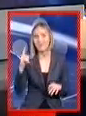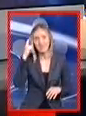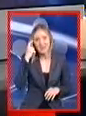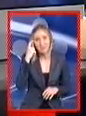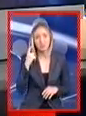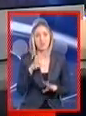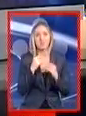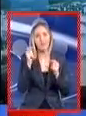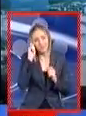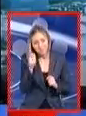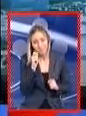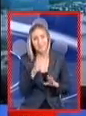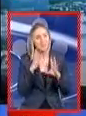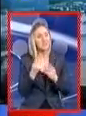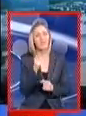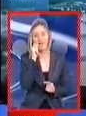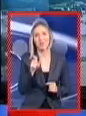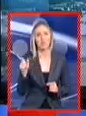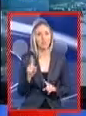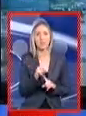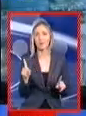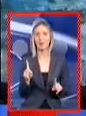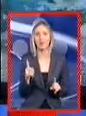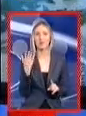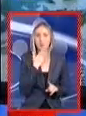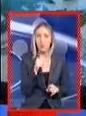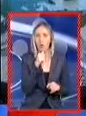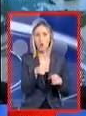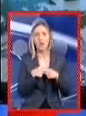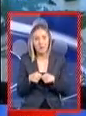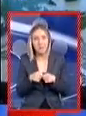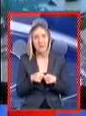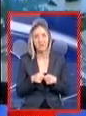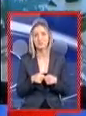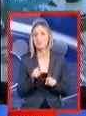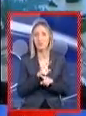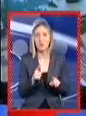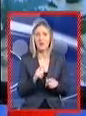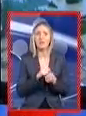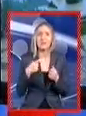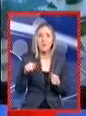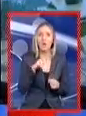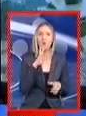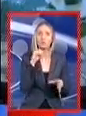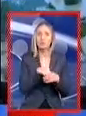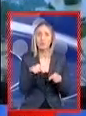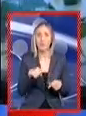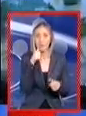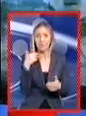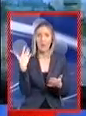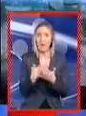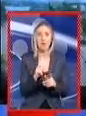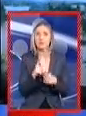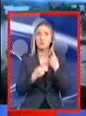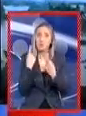razmišljanja, i sve pohvale za sve ljude, ne samo ove, to je školu i organizaciju, već za sve one koji su učestvovali ovih dana, koji se nisu